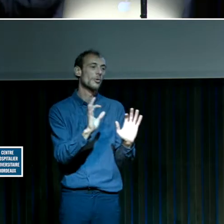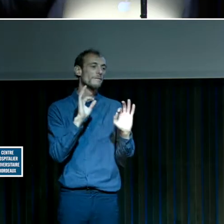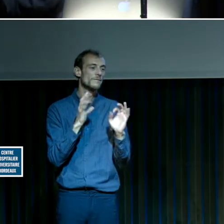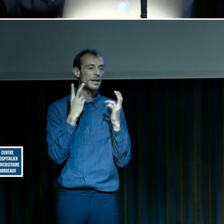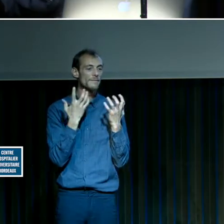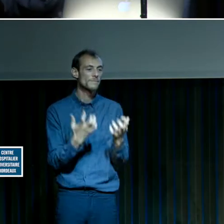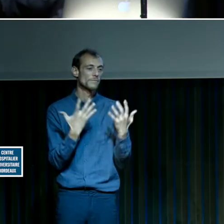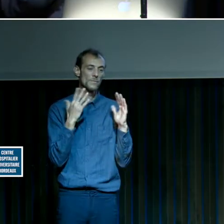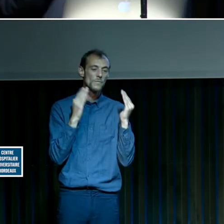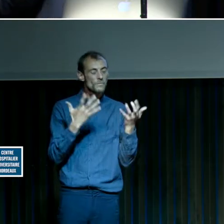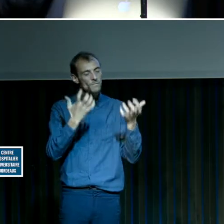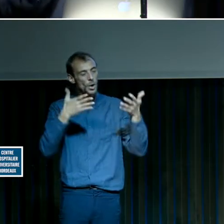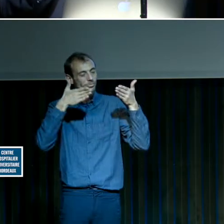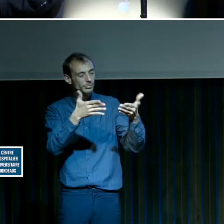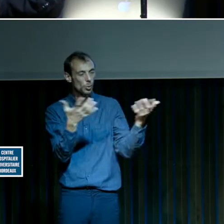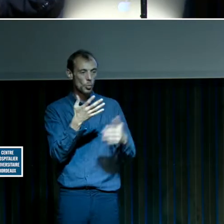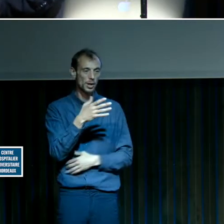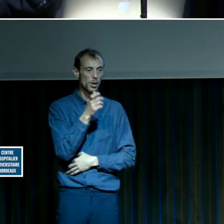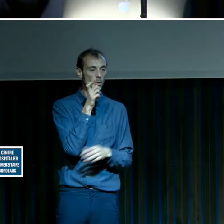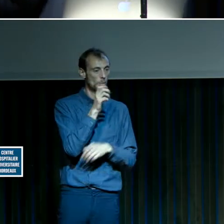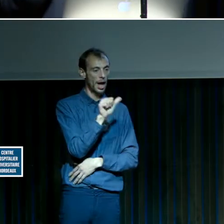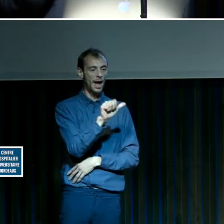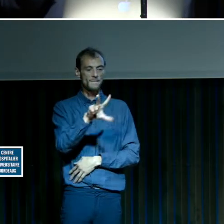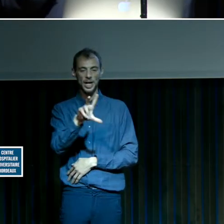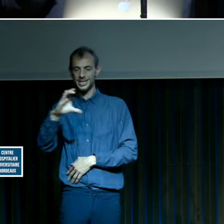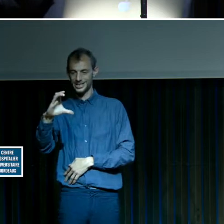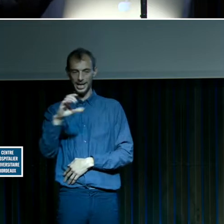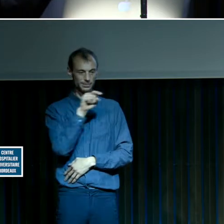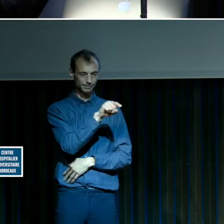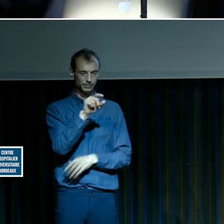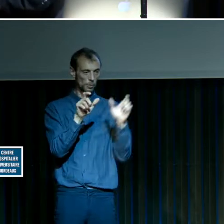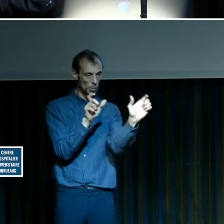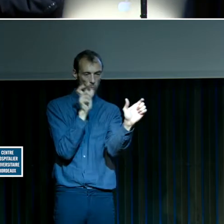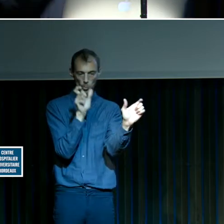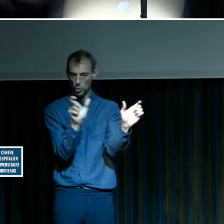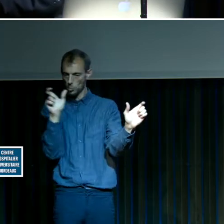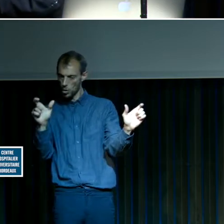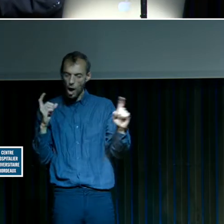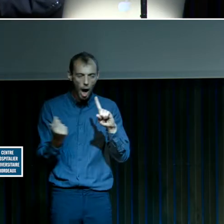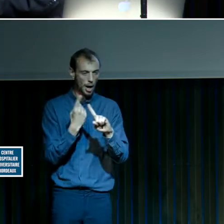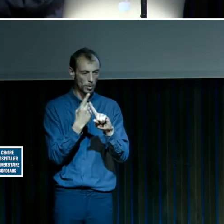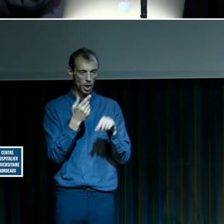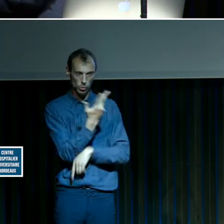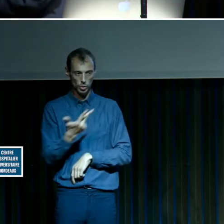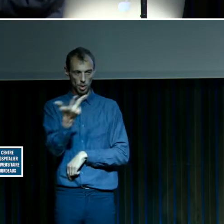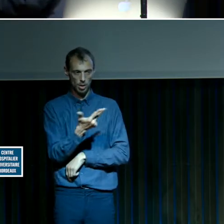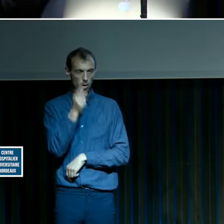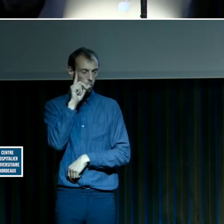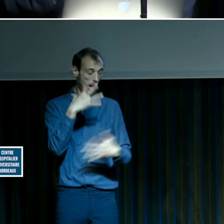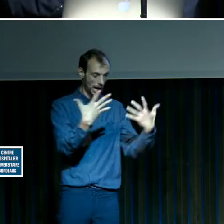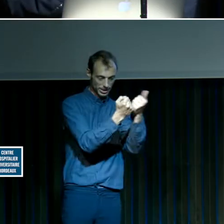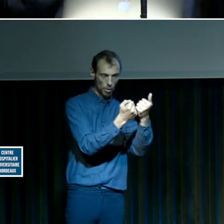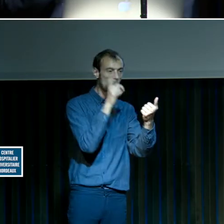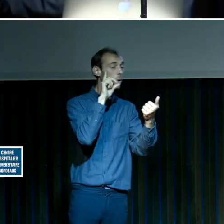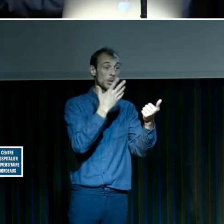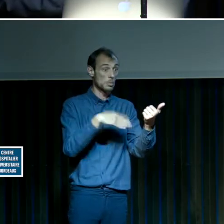mots de AVC sont très importants et chacun a bien sa propre valeur. Accident, parce que c'est quelque chose qui survient